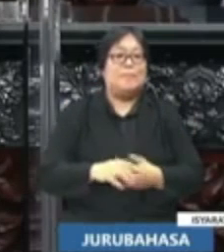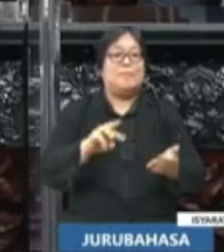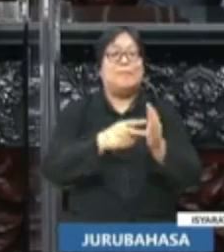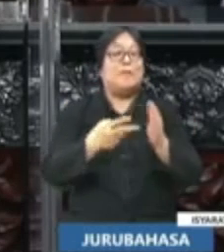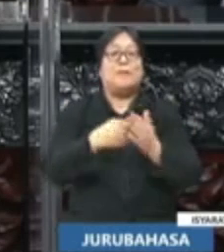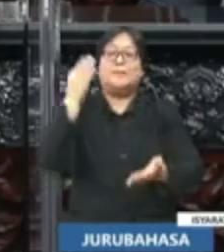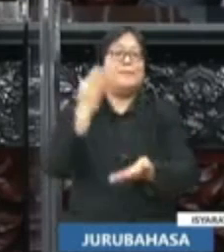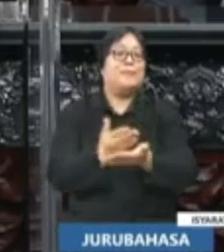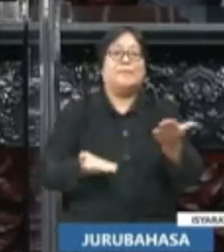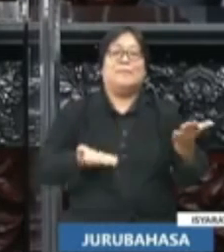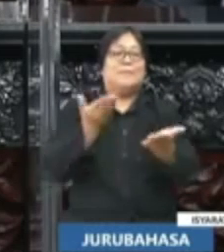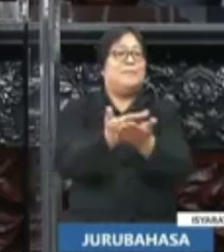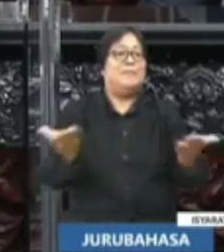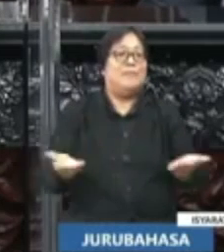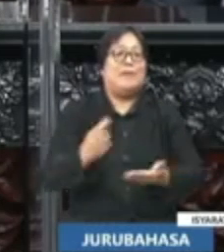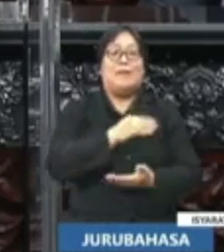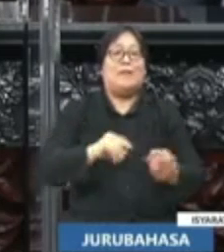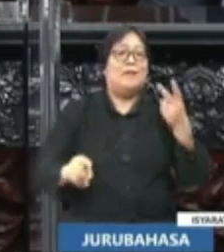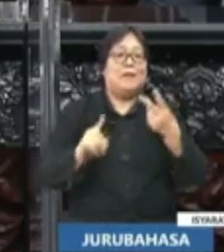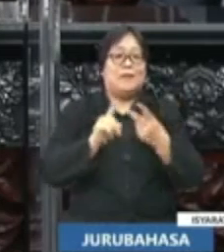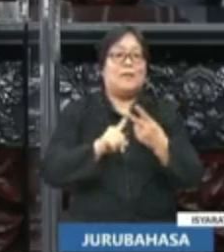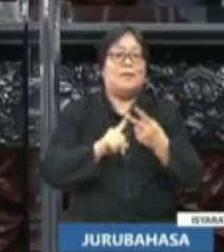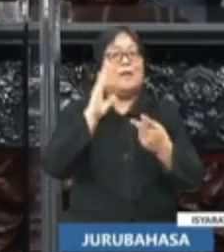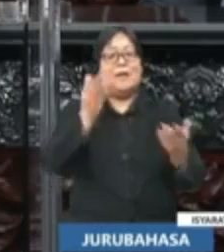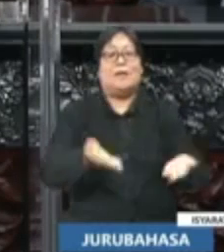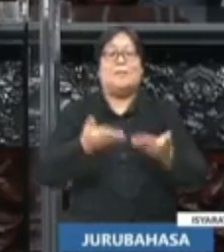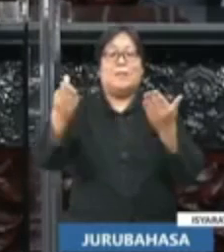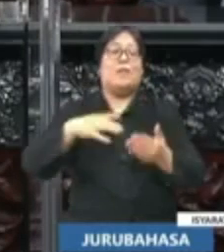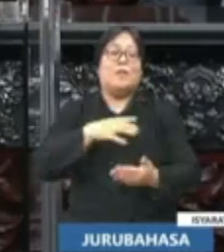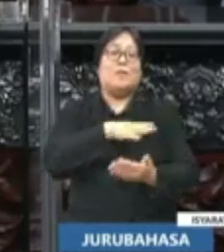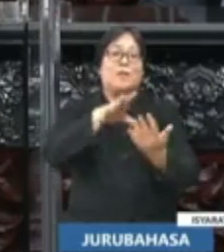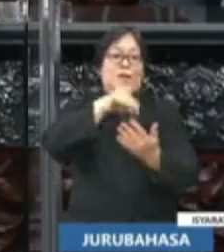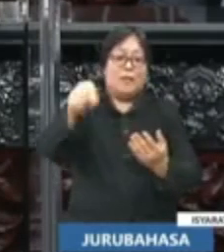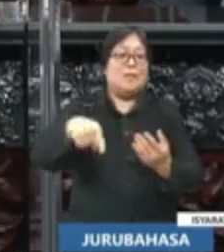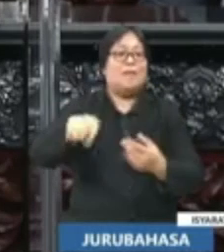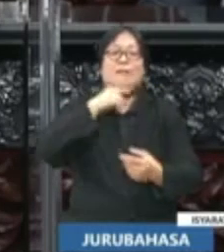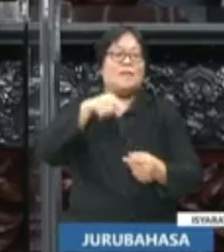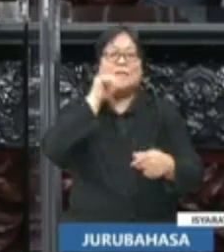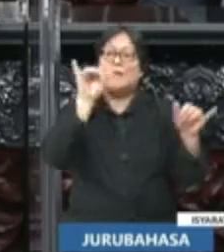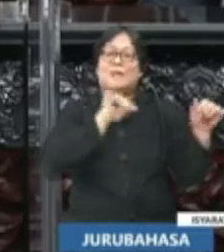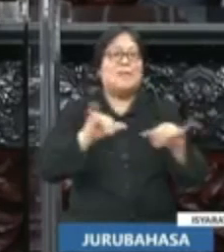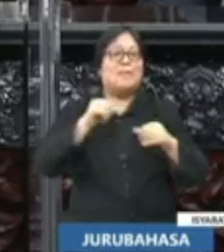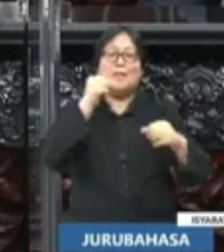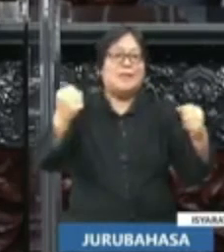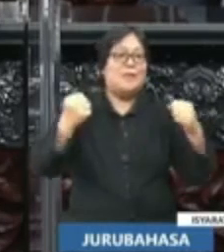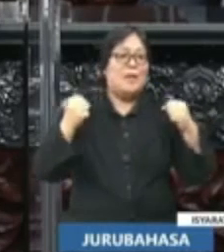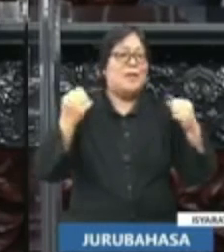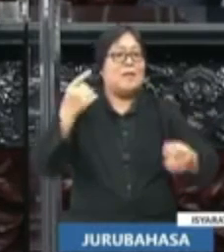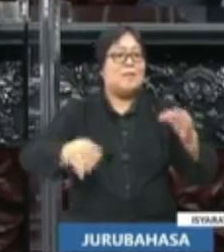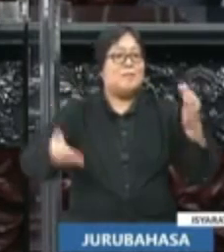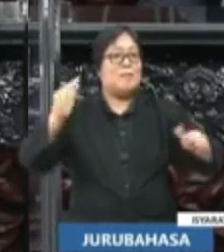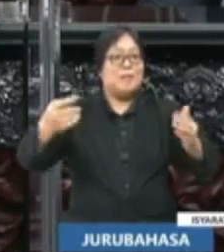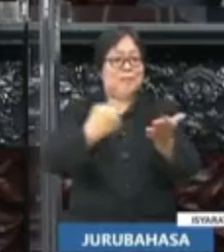mematikan usul ini. Keduanya mengatakan bahawa kepada Select Committee yang tidak akan sama kekuatannya jika